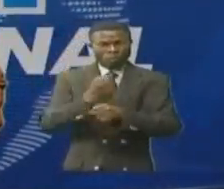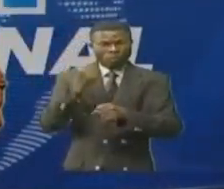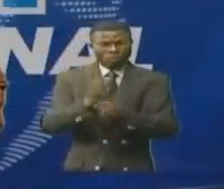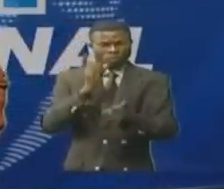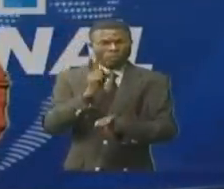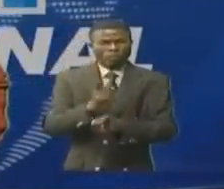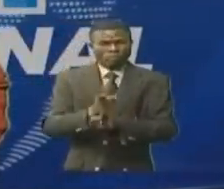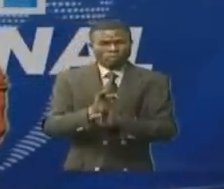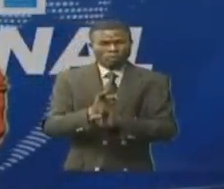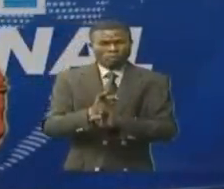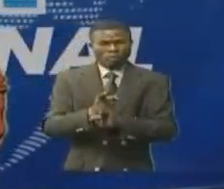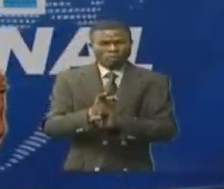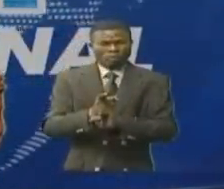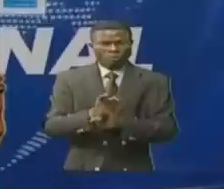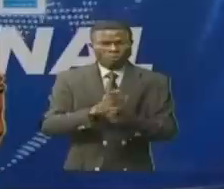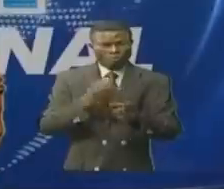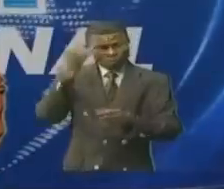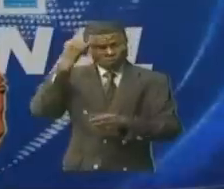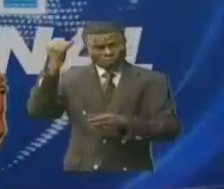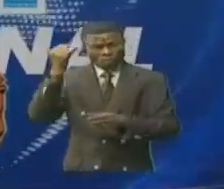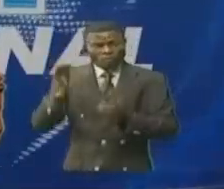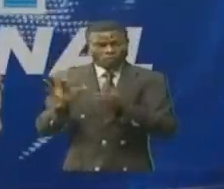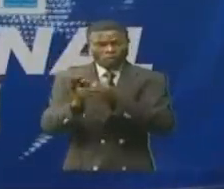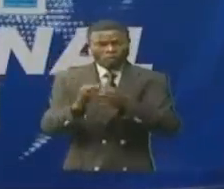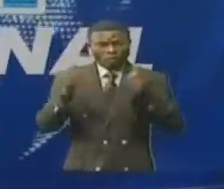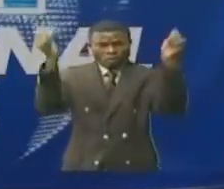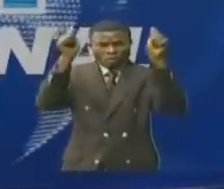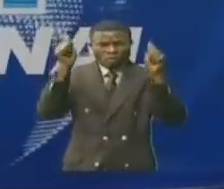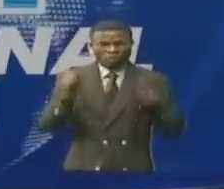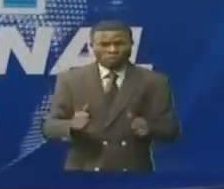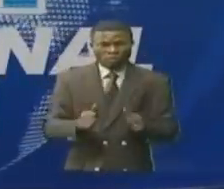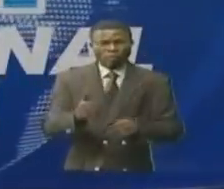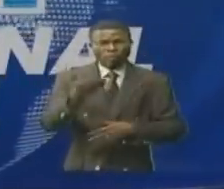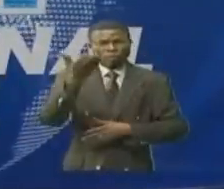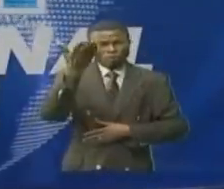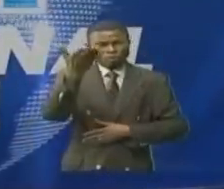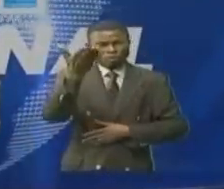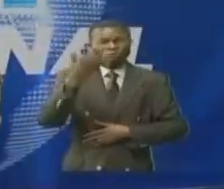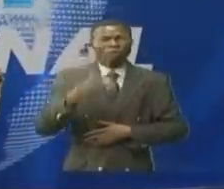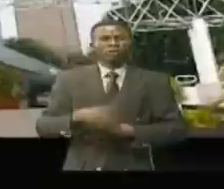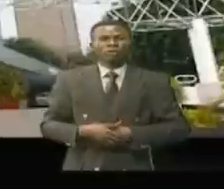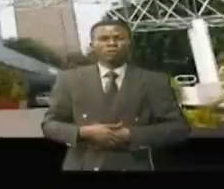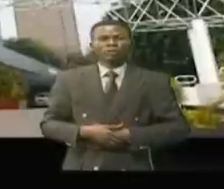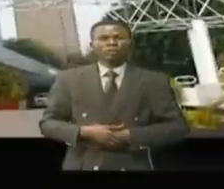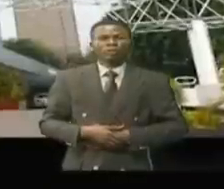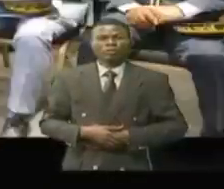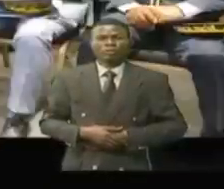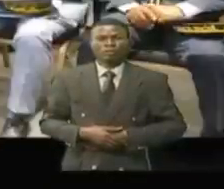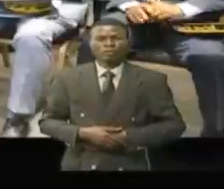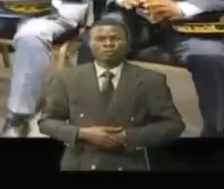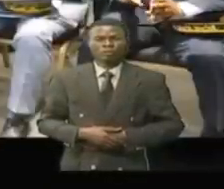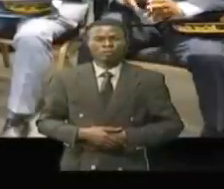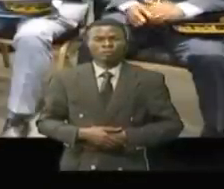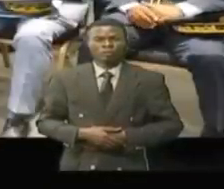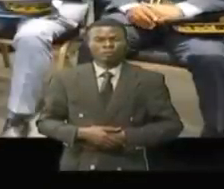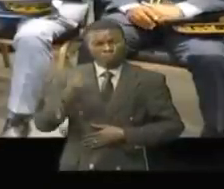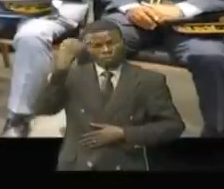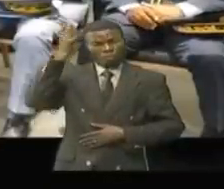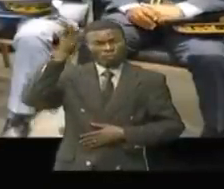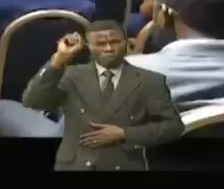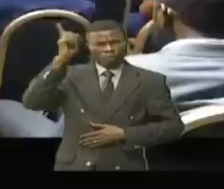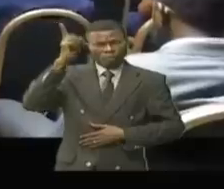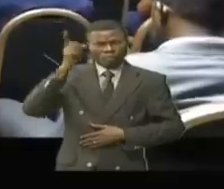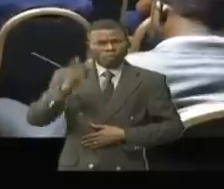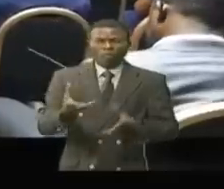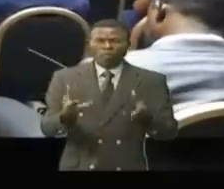l'opérationnalisation des directives de l'Union africaine. Emmanuela Commissaire pour le reportage. La rencontre vise essentiellement à